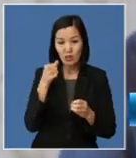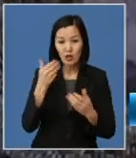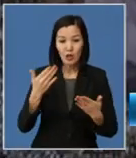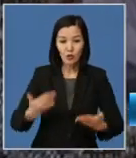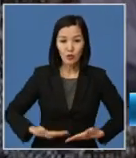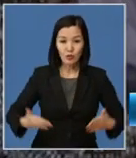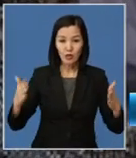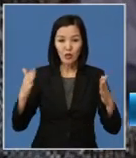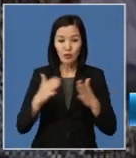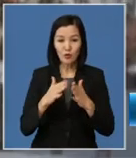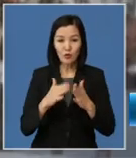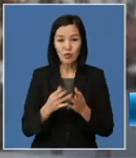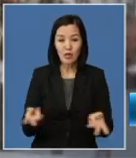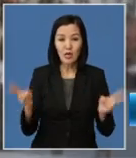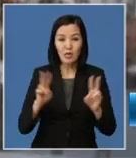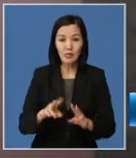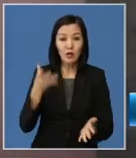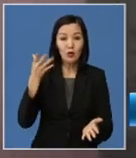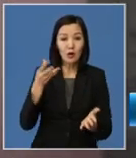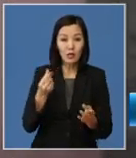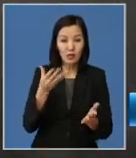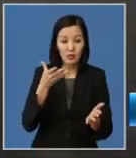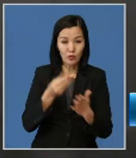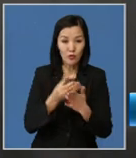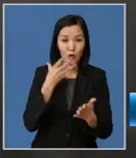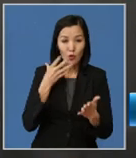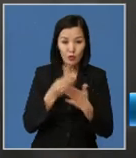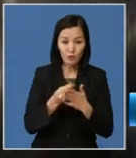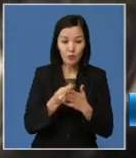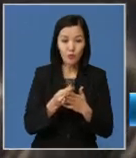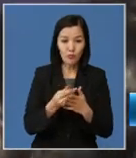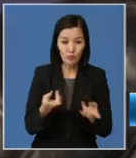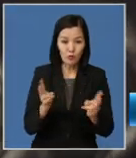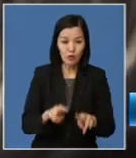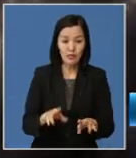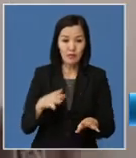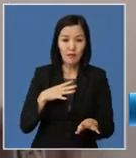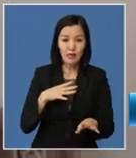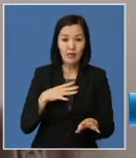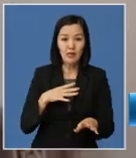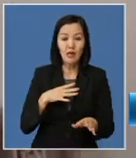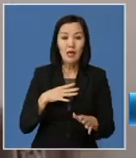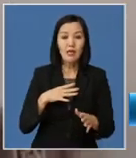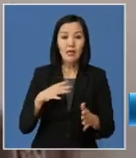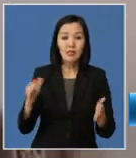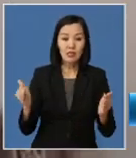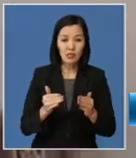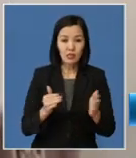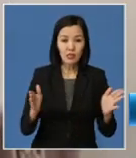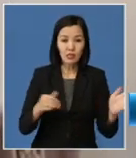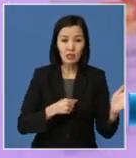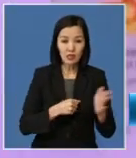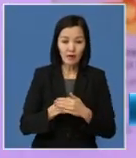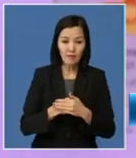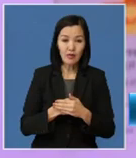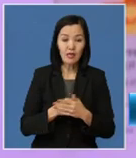жатқан үйлерін қалдық құнын төлеу арқылы жекешелендіре алады. Онда да баспана жабық қалашықта болмаса, олай болмаған жағдайда